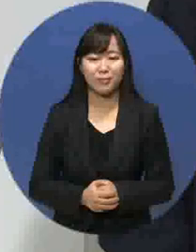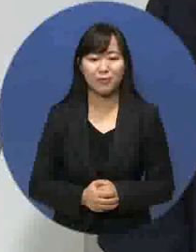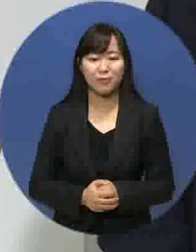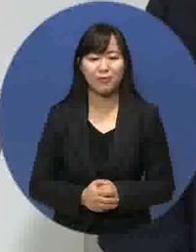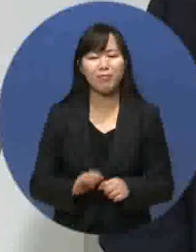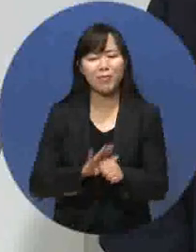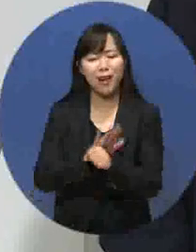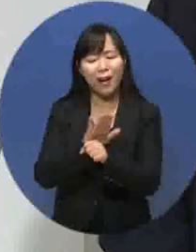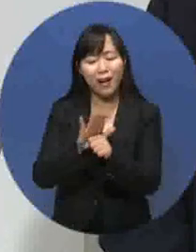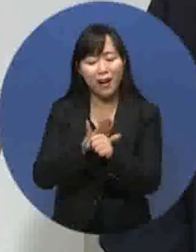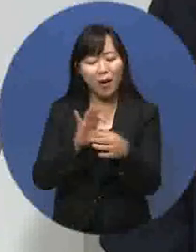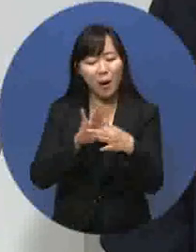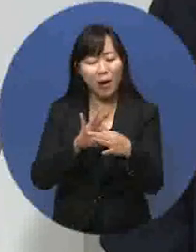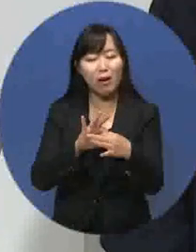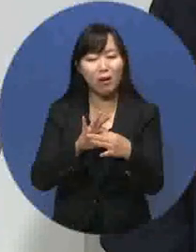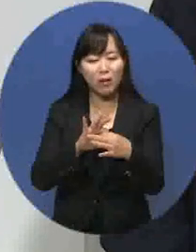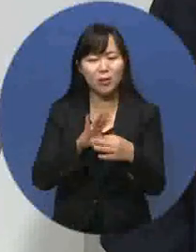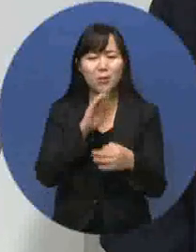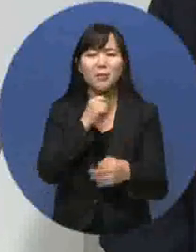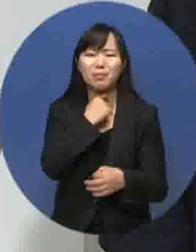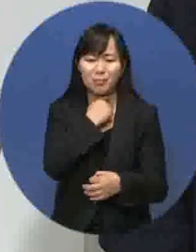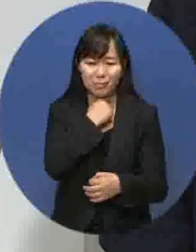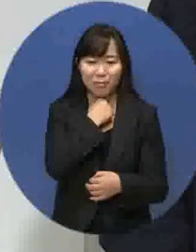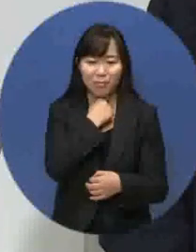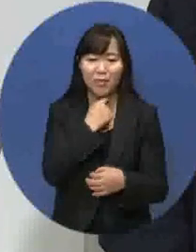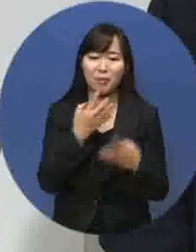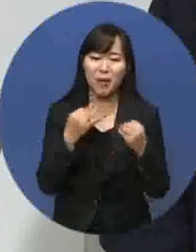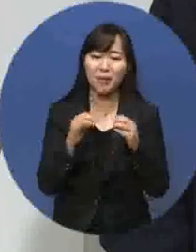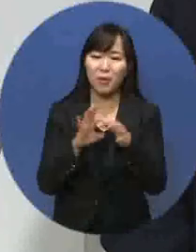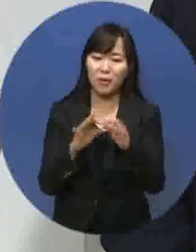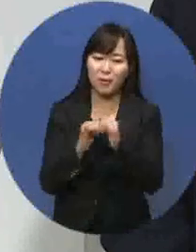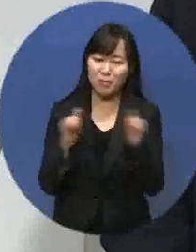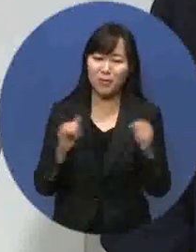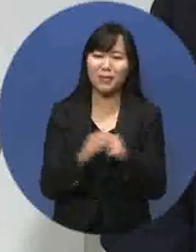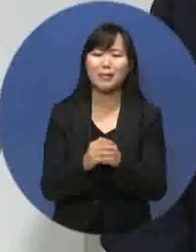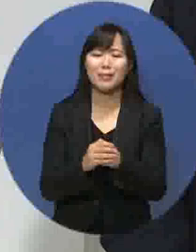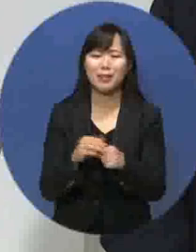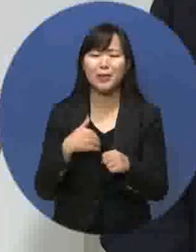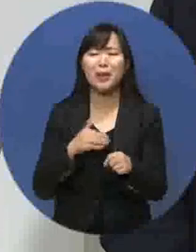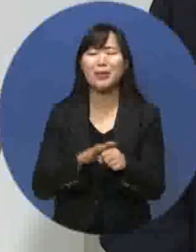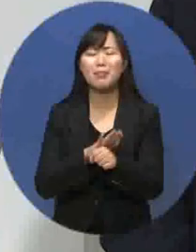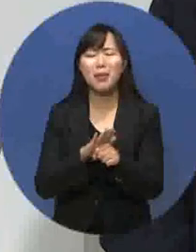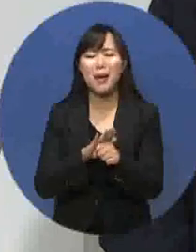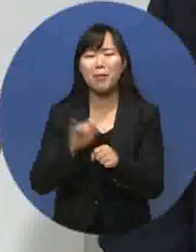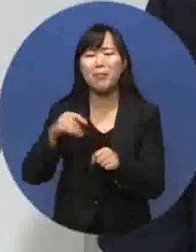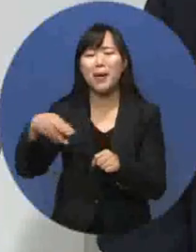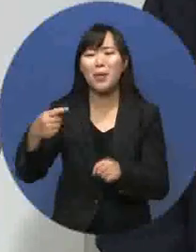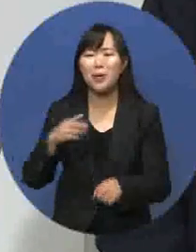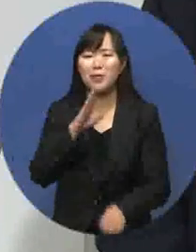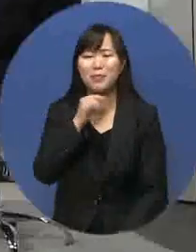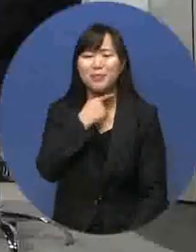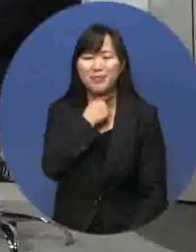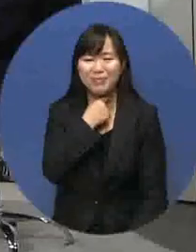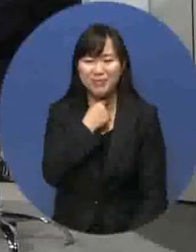멜로는 꼭 해보고 싶네요. 많은 관계자분들 멜로 하고 싶습니다. 그 기회가 올